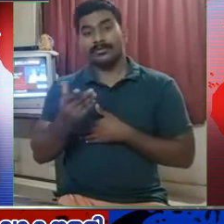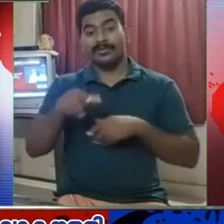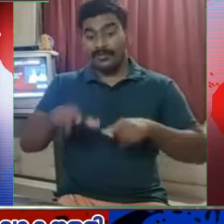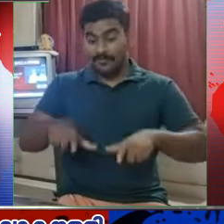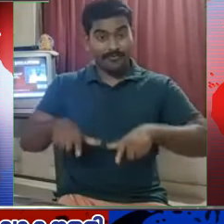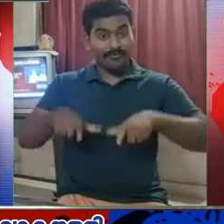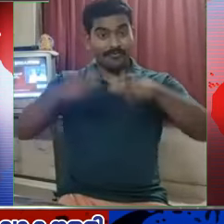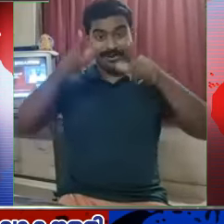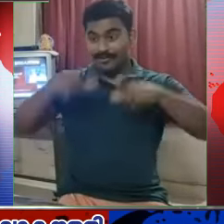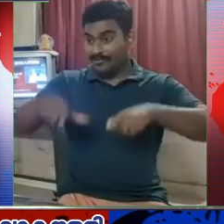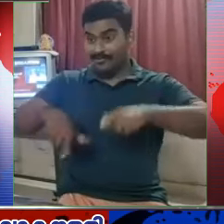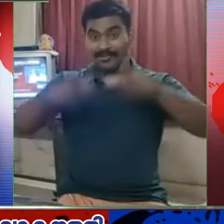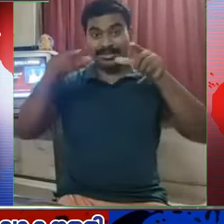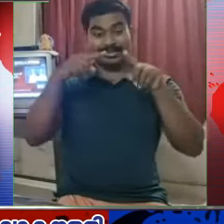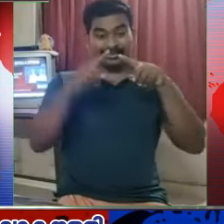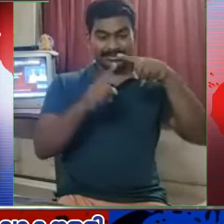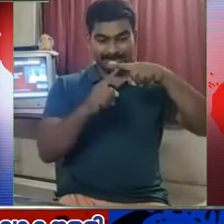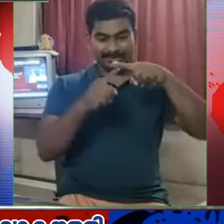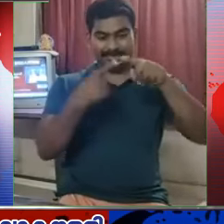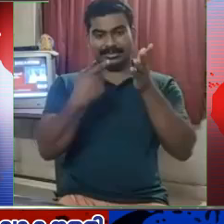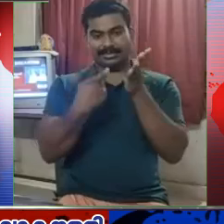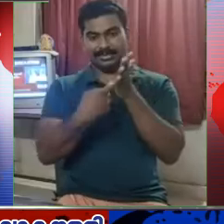കൂട്ടമായി ആളുകൾ പാർക്കുന്ന സ്ഥലങ്ങളായാലും